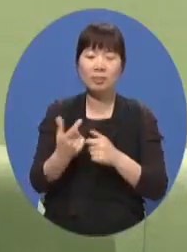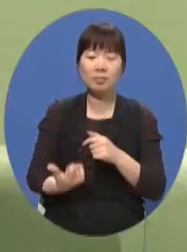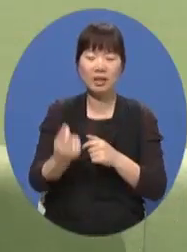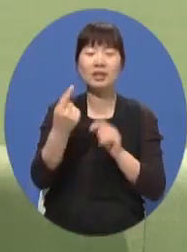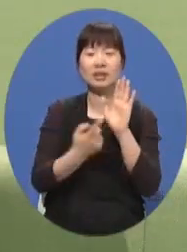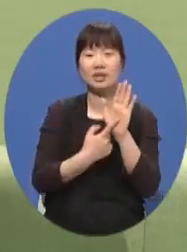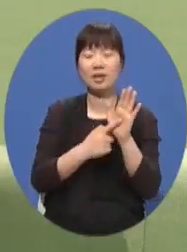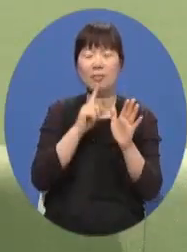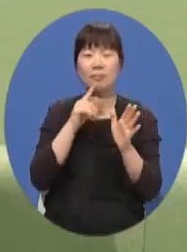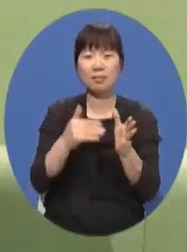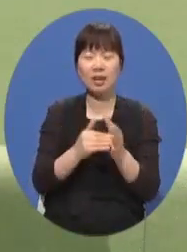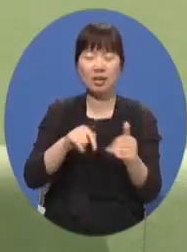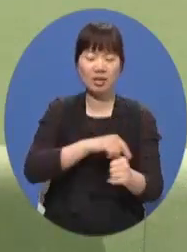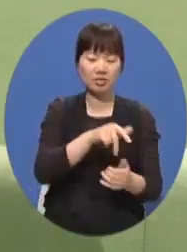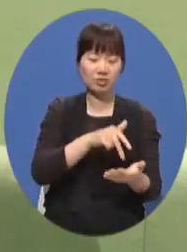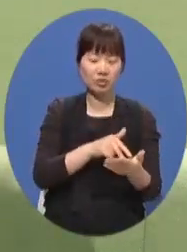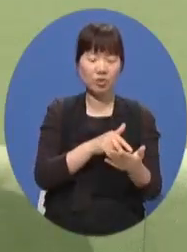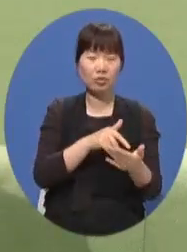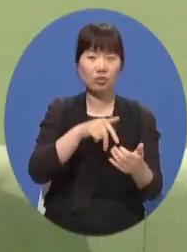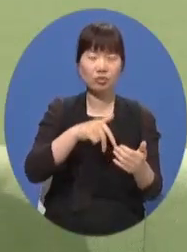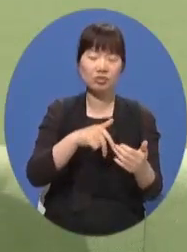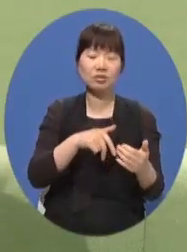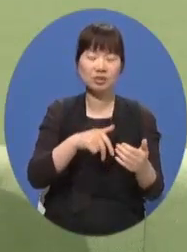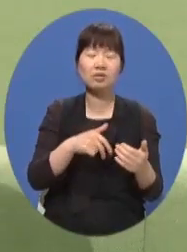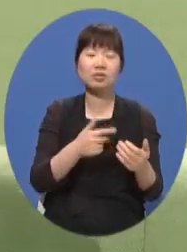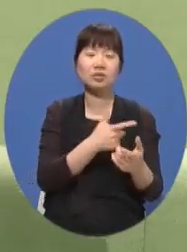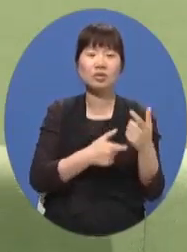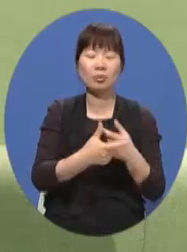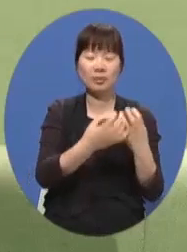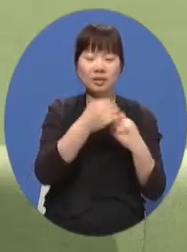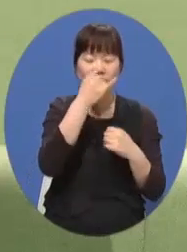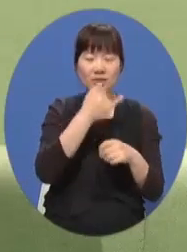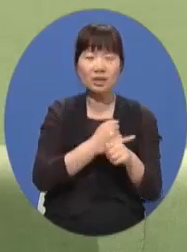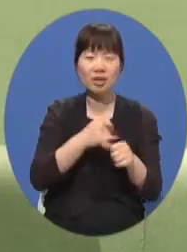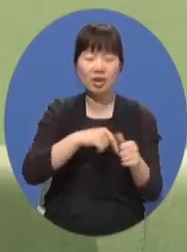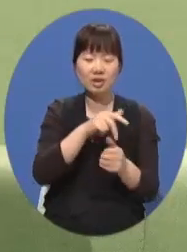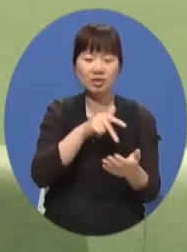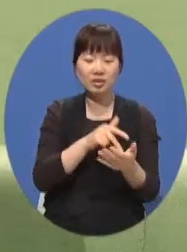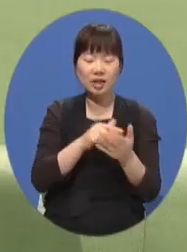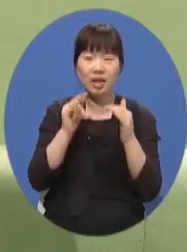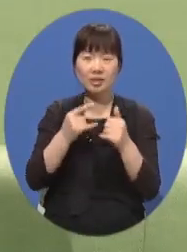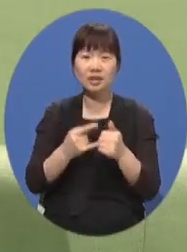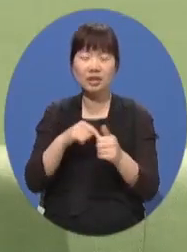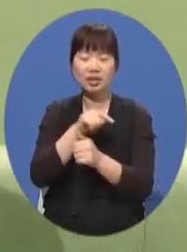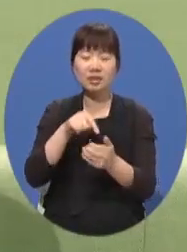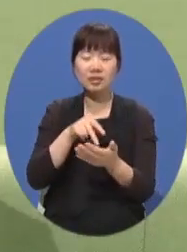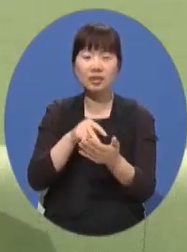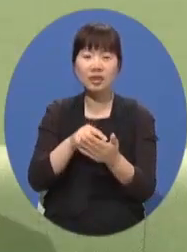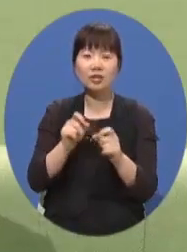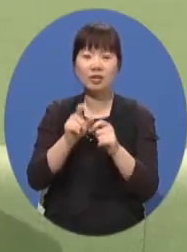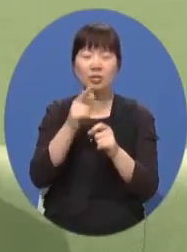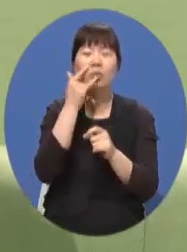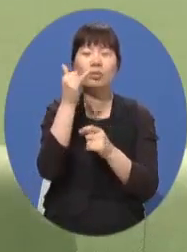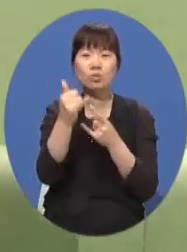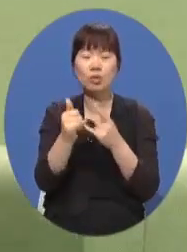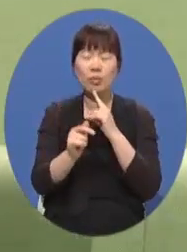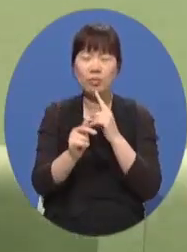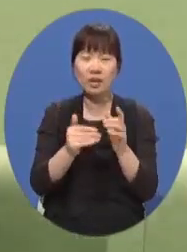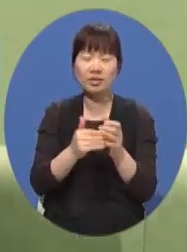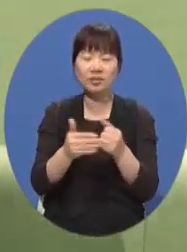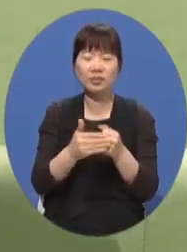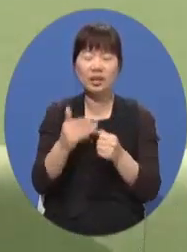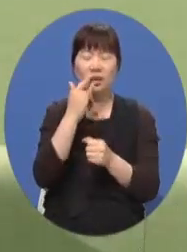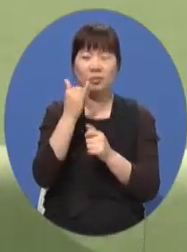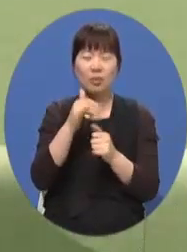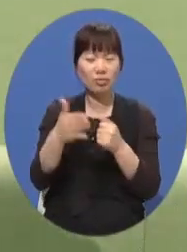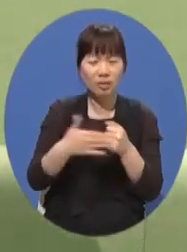있고요. 네. 환경적인 요인이 하지만 훨씬 더 많아요. 그럼 환경적인, 애기한테 환경적인 요인은 거의 다 부모예요. 그래서 네. 이제